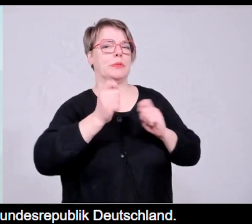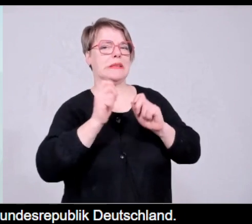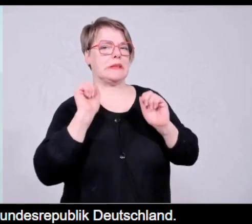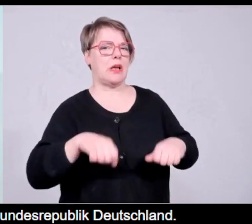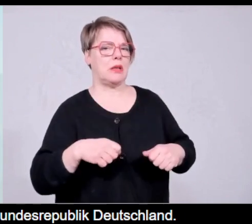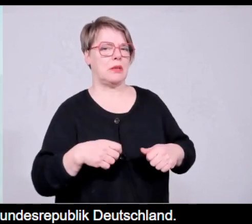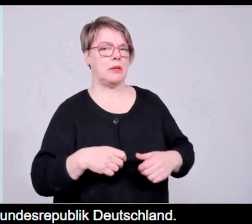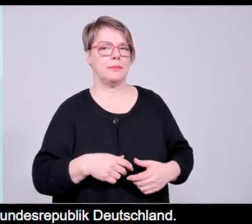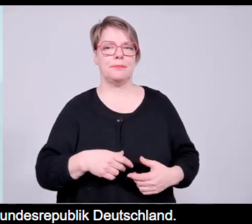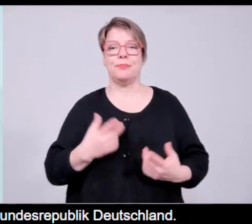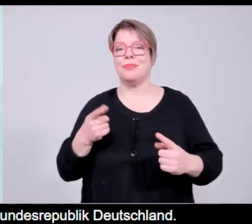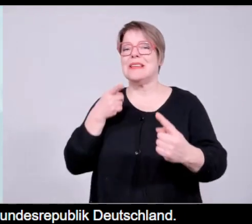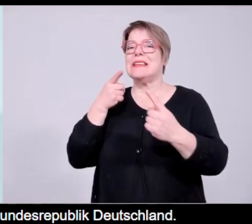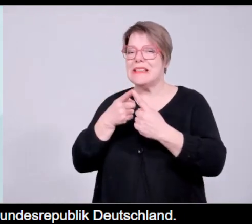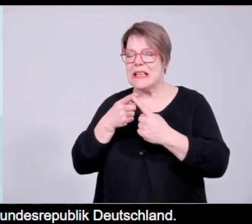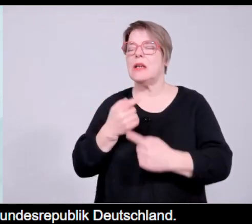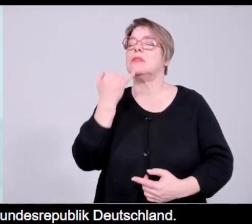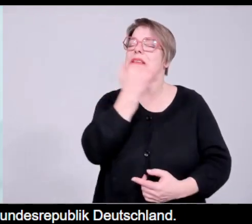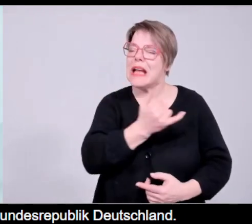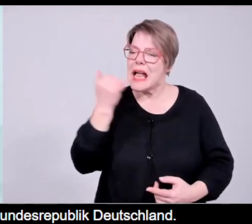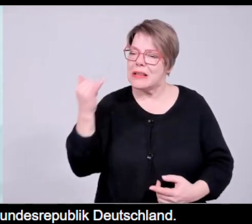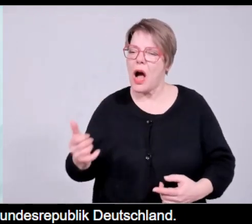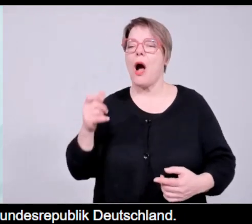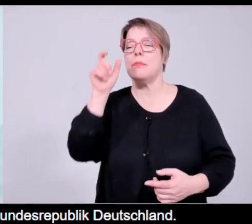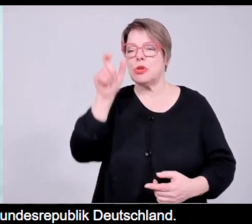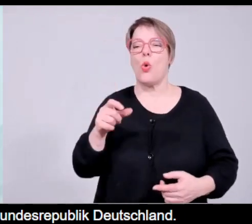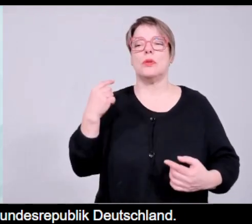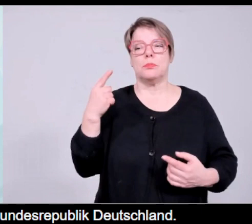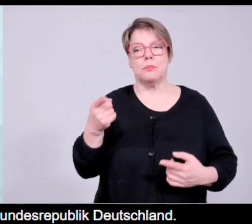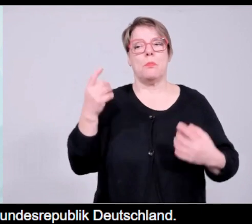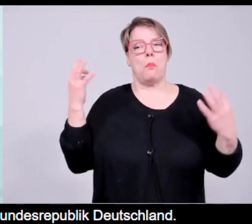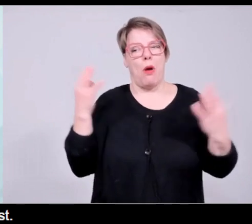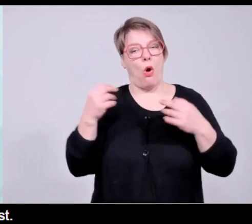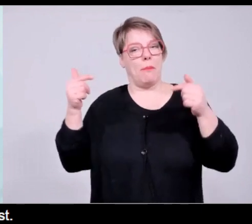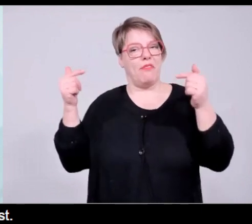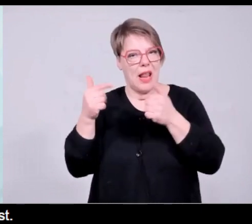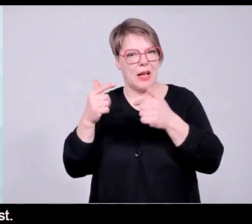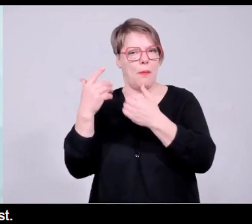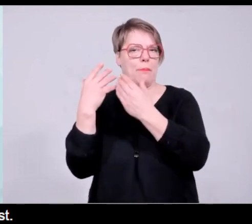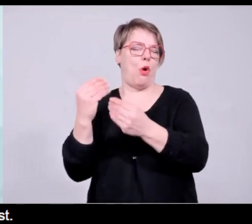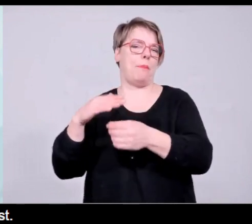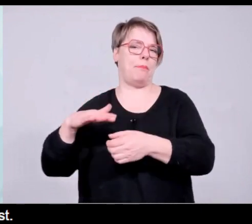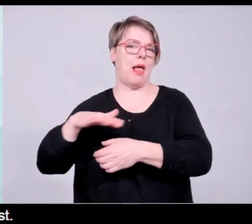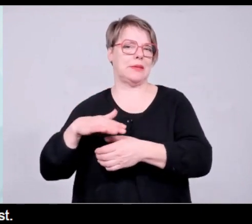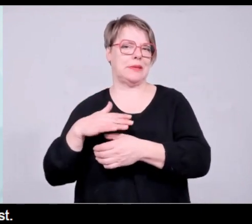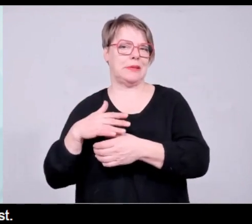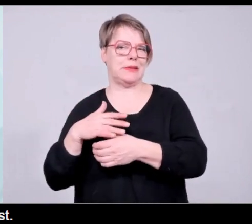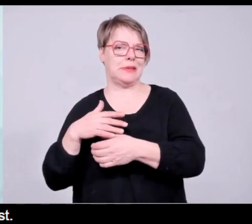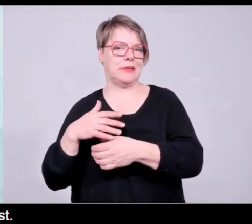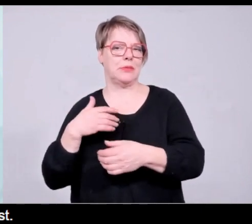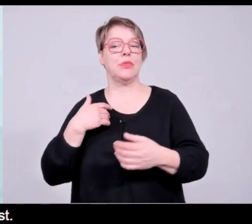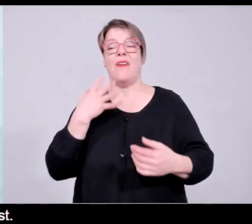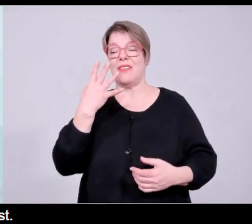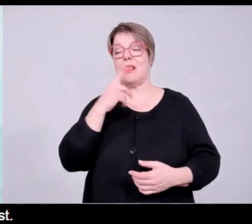dass es nicht nur um das Thema der stationären Pflege geht, sondern auch der Pflege daheim. Deswegen haben wir ja mit den Kommunen uns strategisch darauf